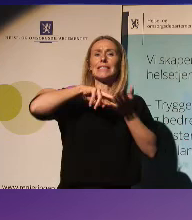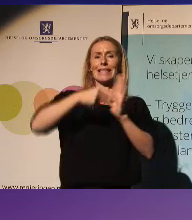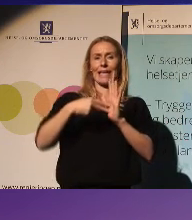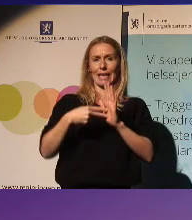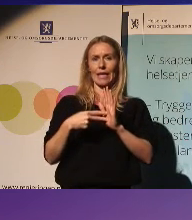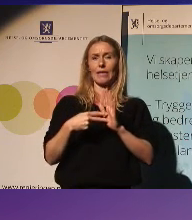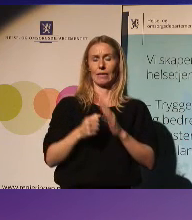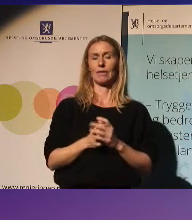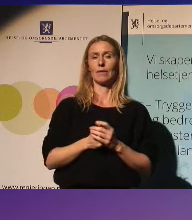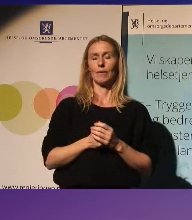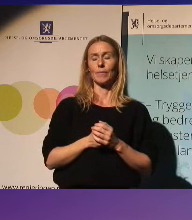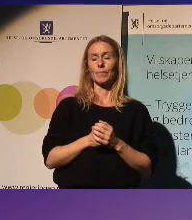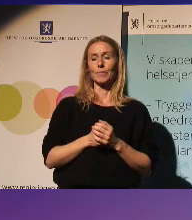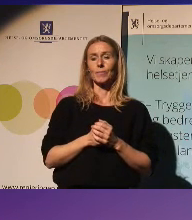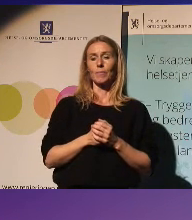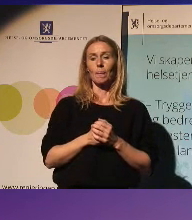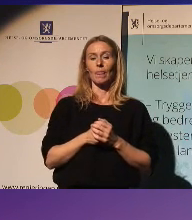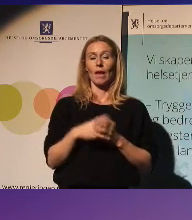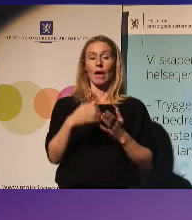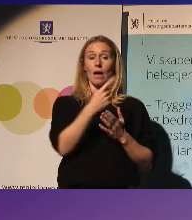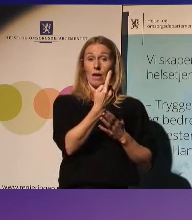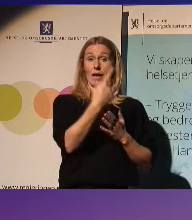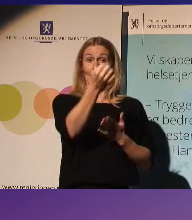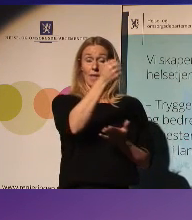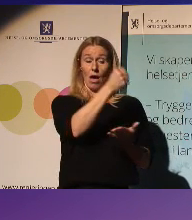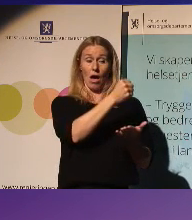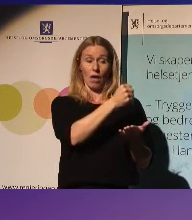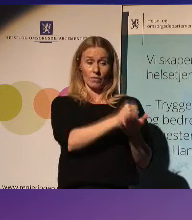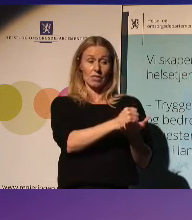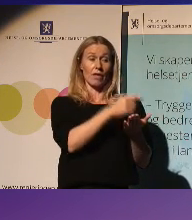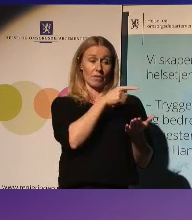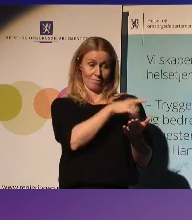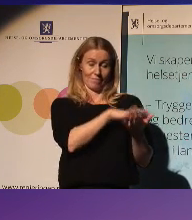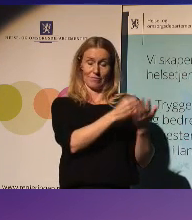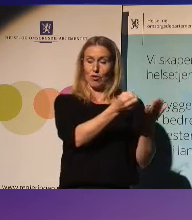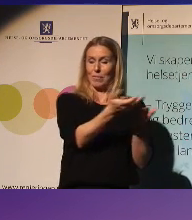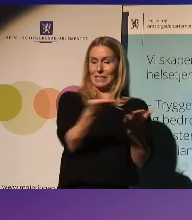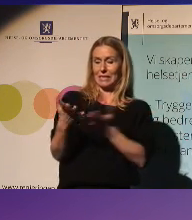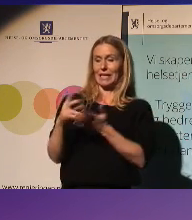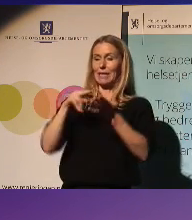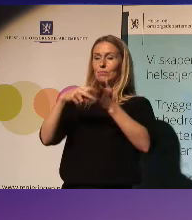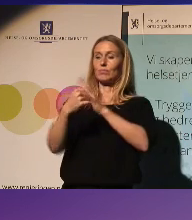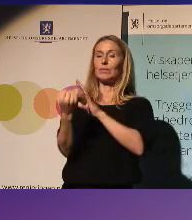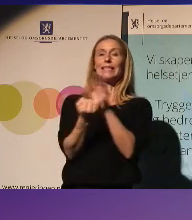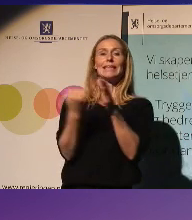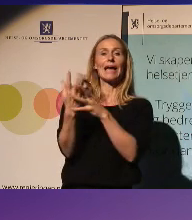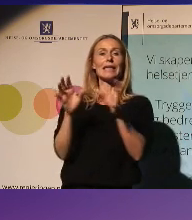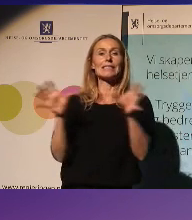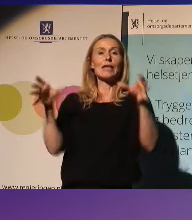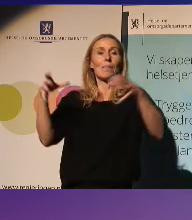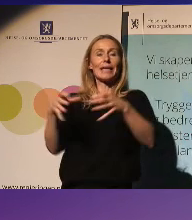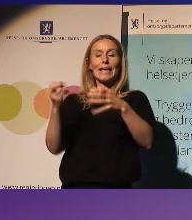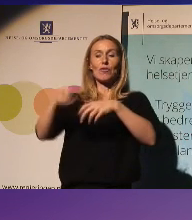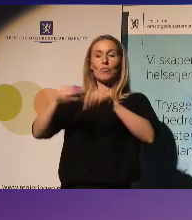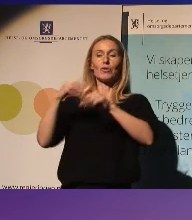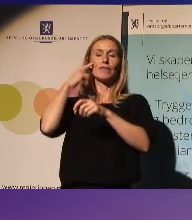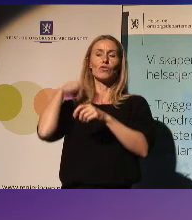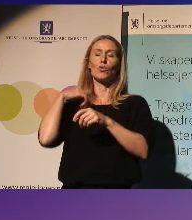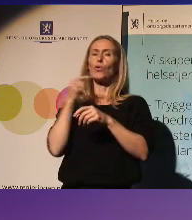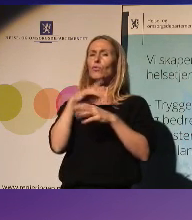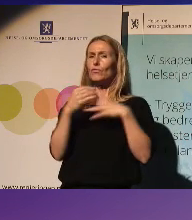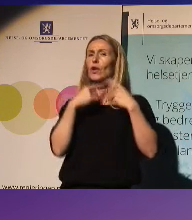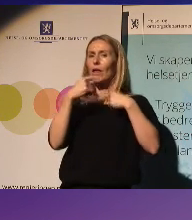En ansatt skulle presentere dette prosjektet på en intern samling i kommunen i fjor, og hun fortalte en